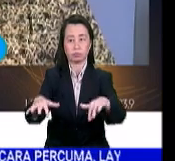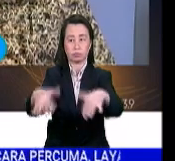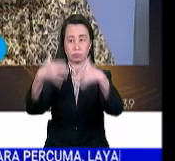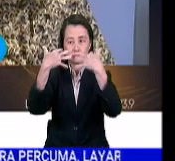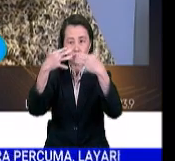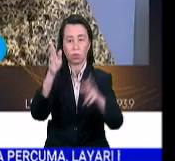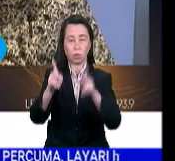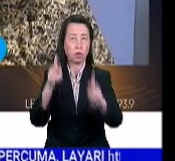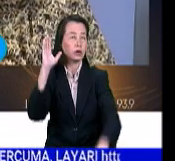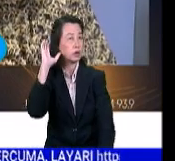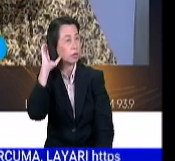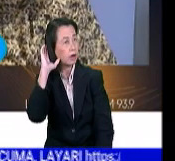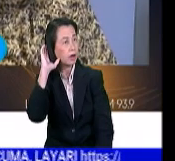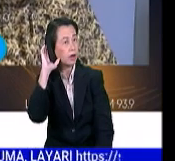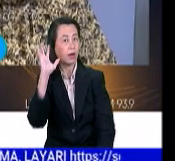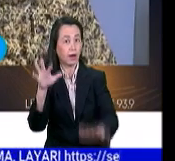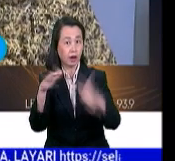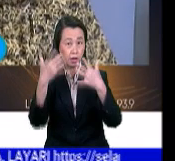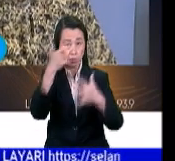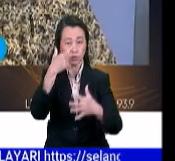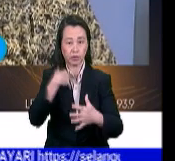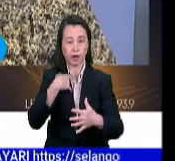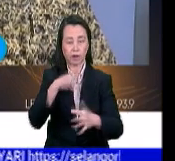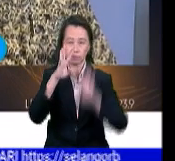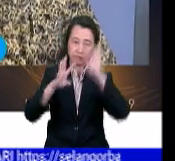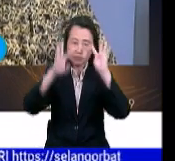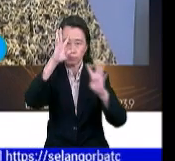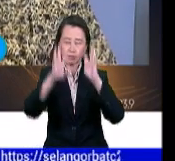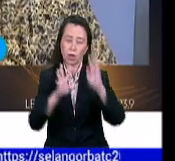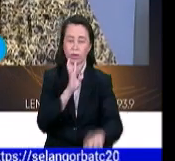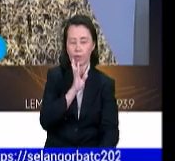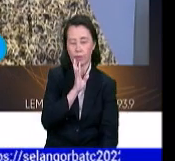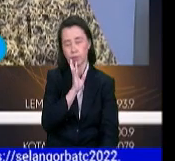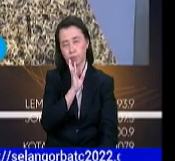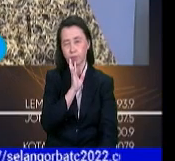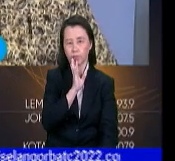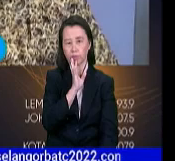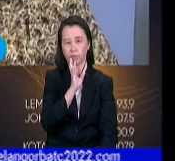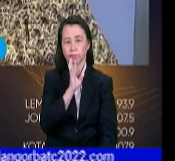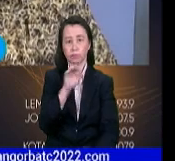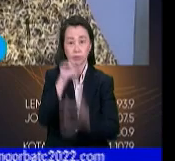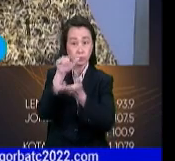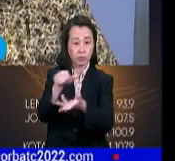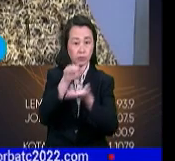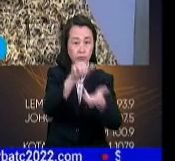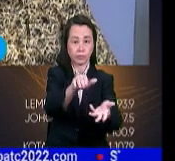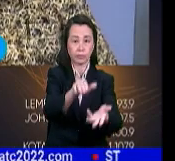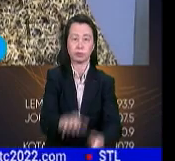para pendengar kerana adanya kreativiti kita dalam waktu kita membuat penyampaian.